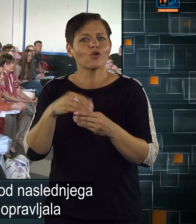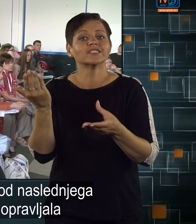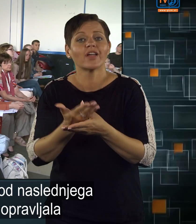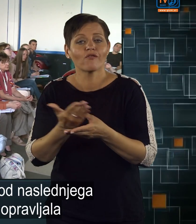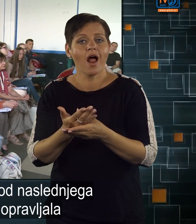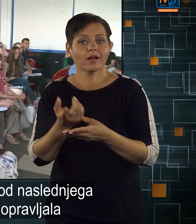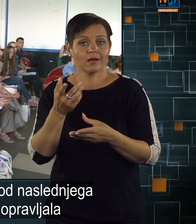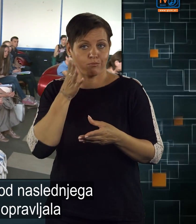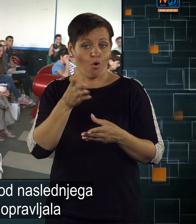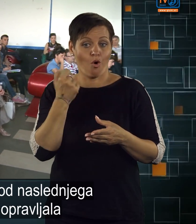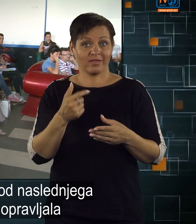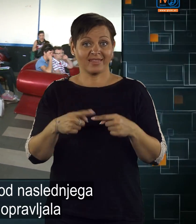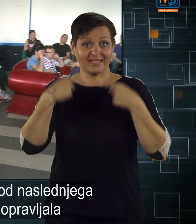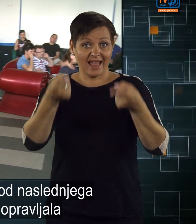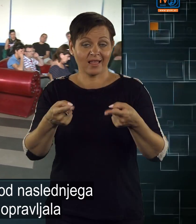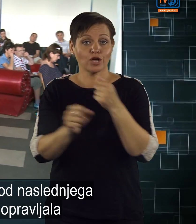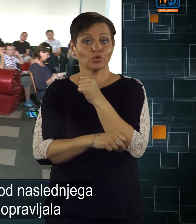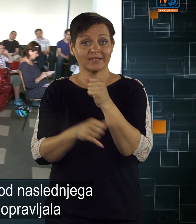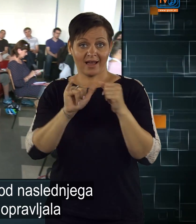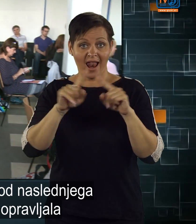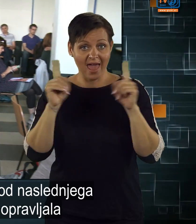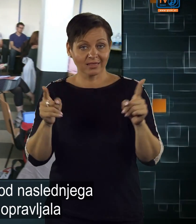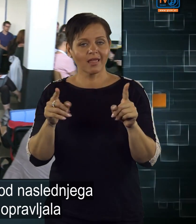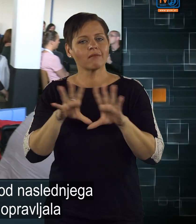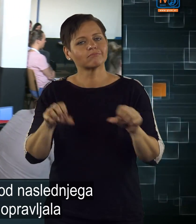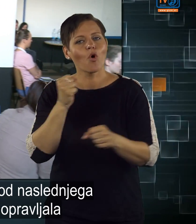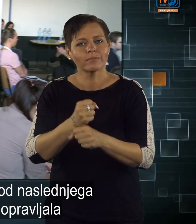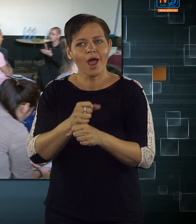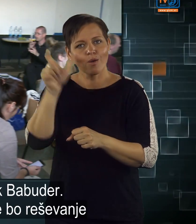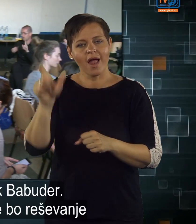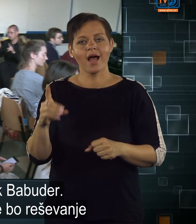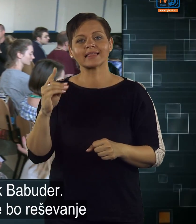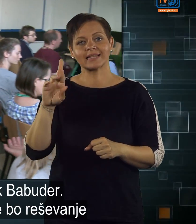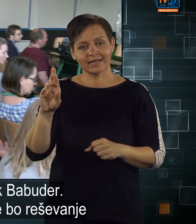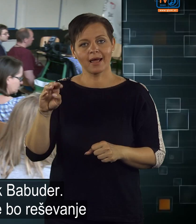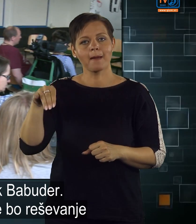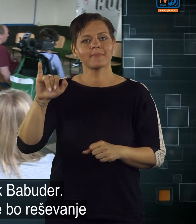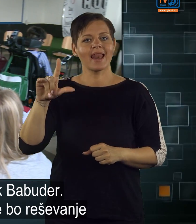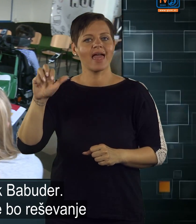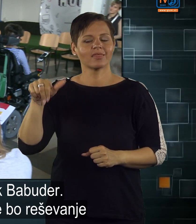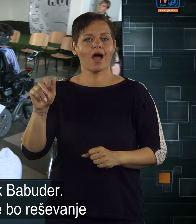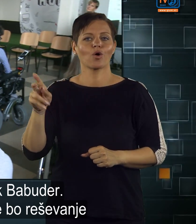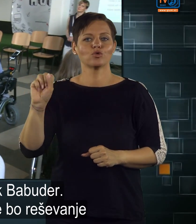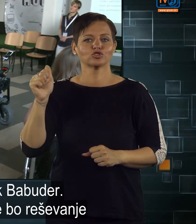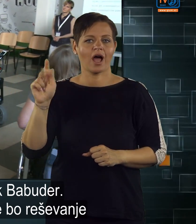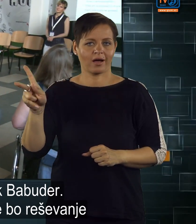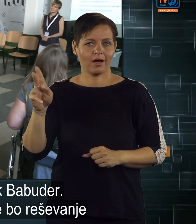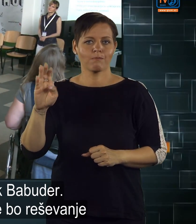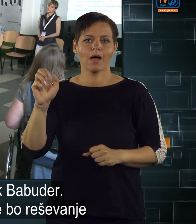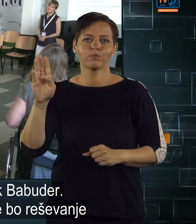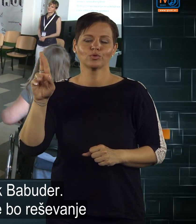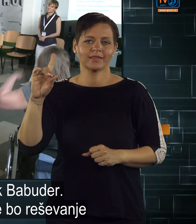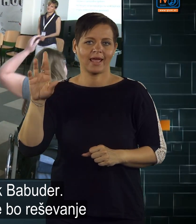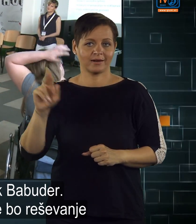Vlogo svetovalke bo od naslednjega študijskega leta opravljala doktorica Milena Košak-Babuder.